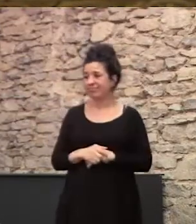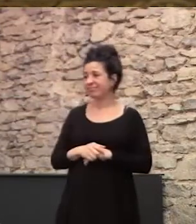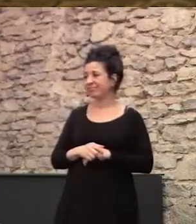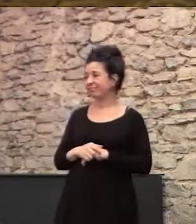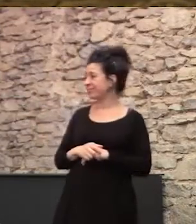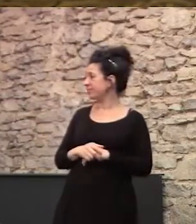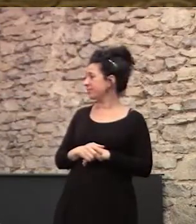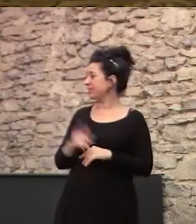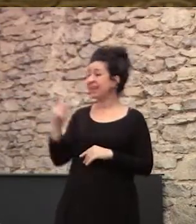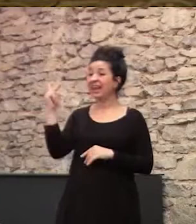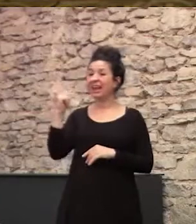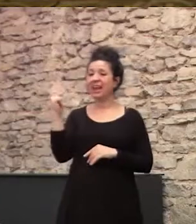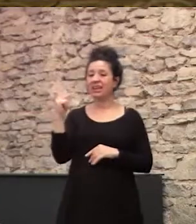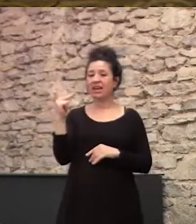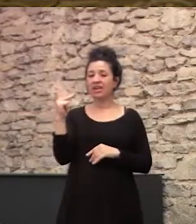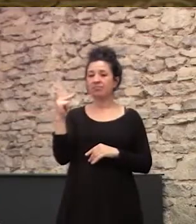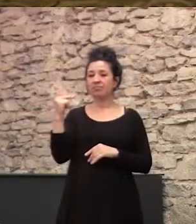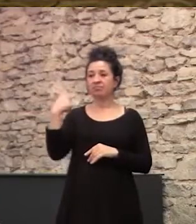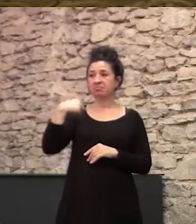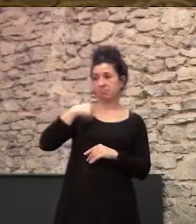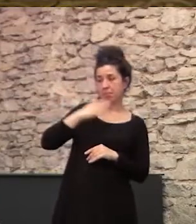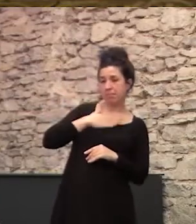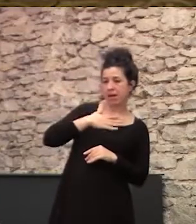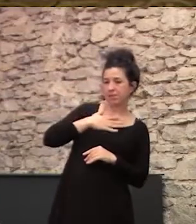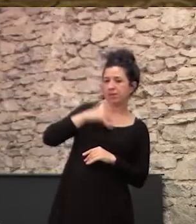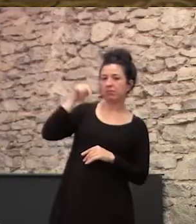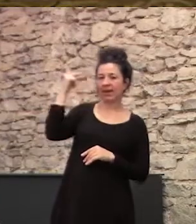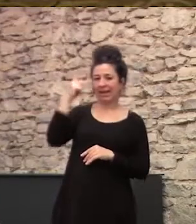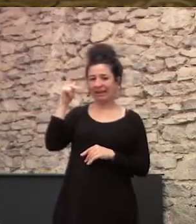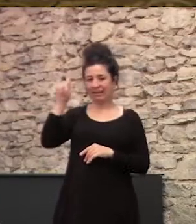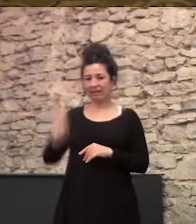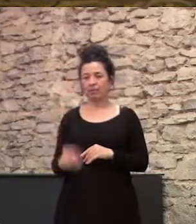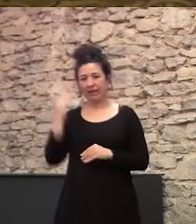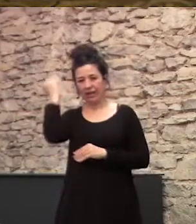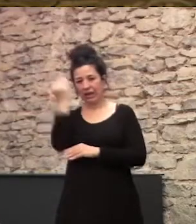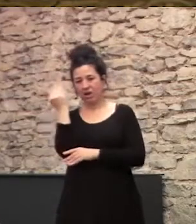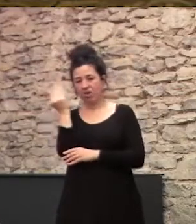Ez, ba, niretzat eta uste dut Katalinientzat baita ere oso...